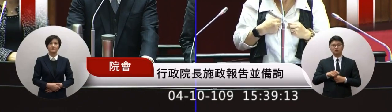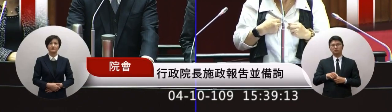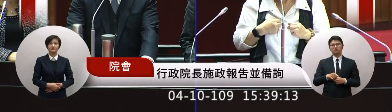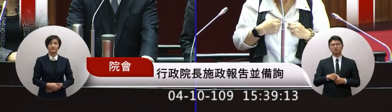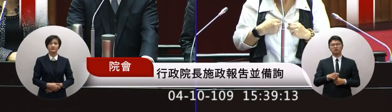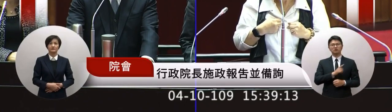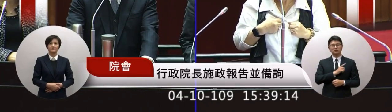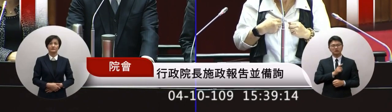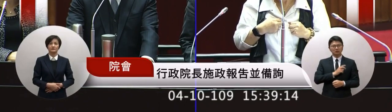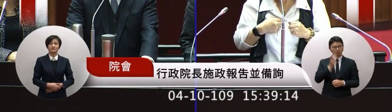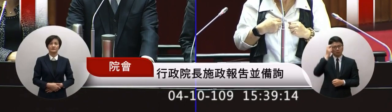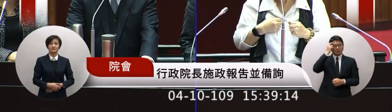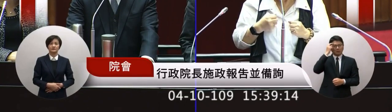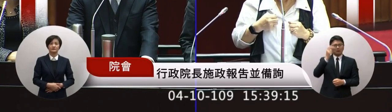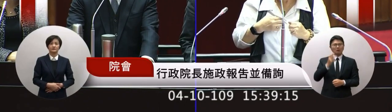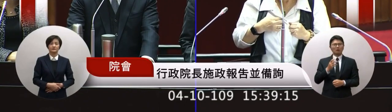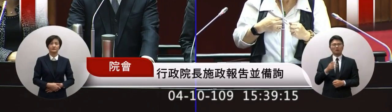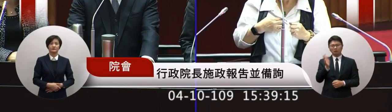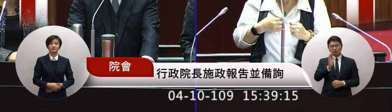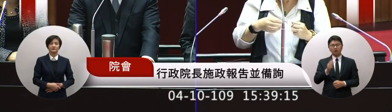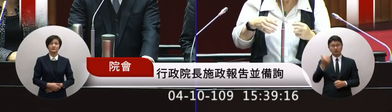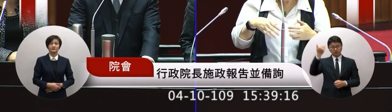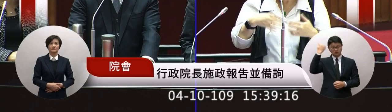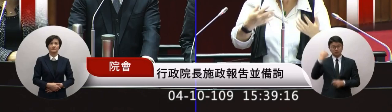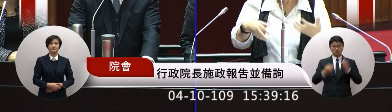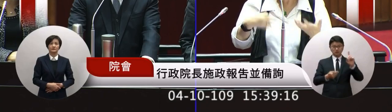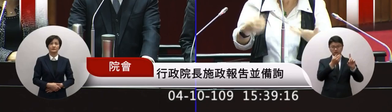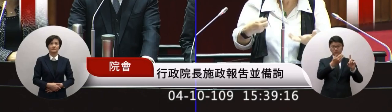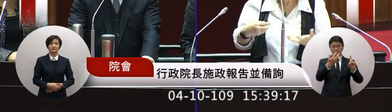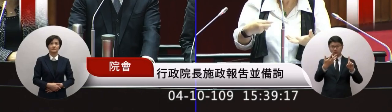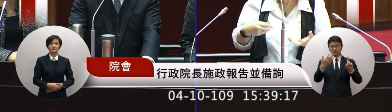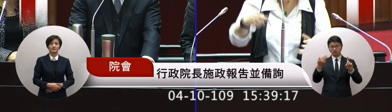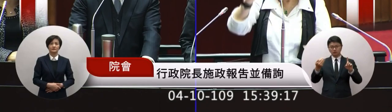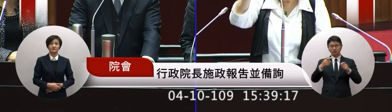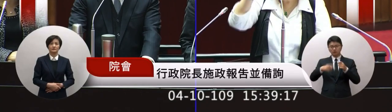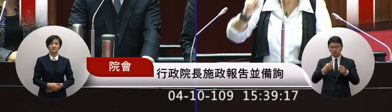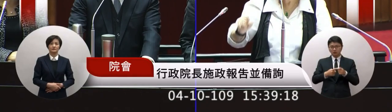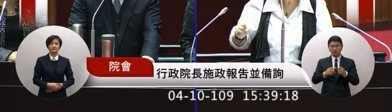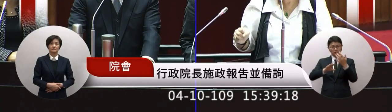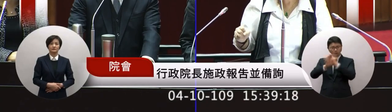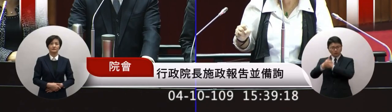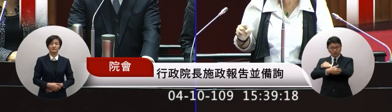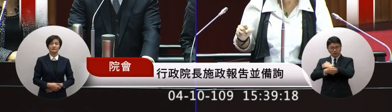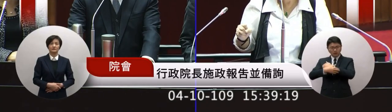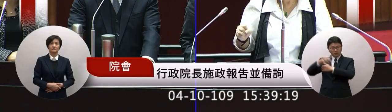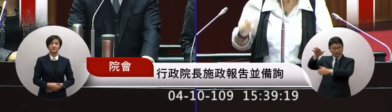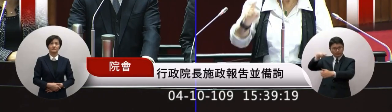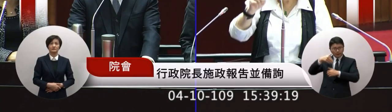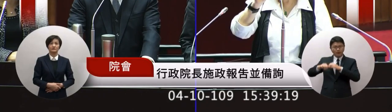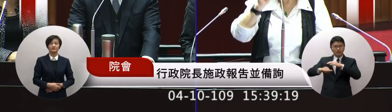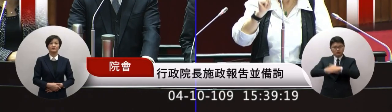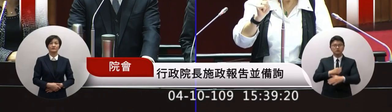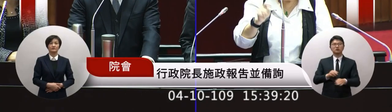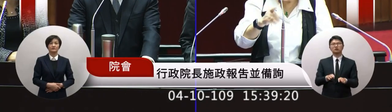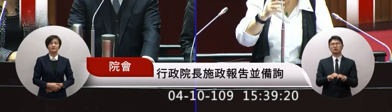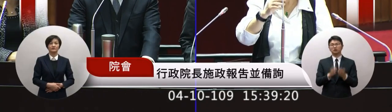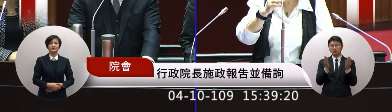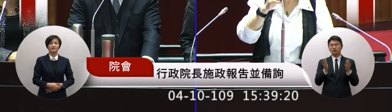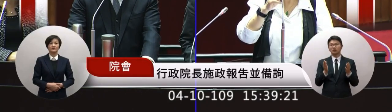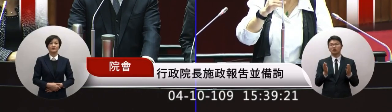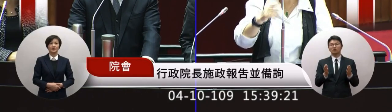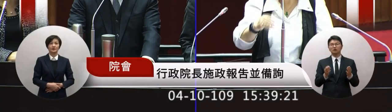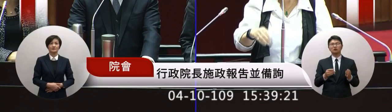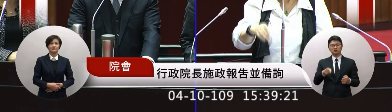守缺了，因为我们过去1989年我们开始引进外劳的时候，我们说的我们那个叫做我们叫做补充